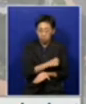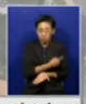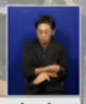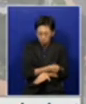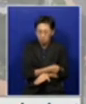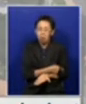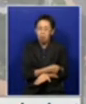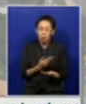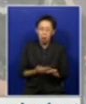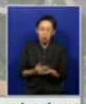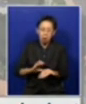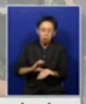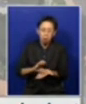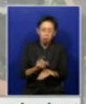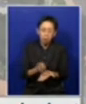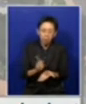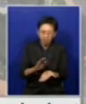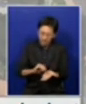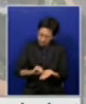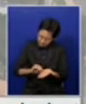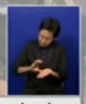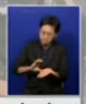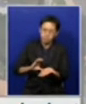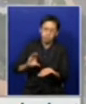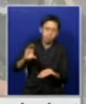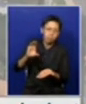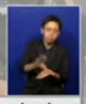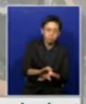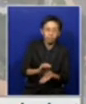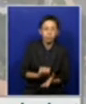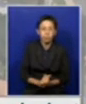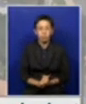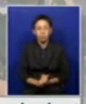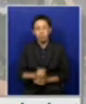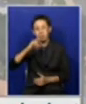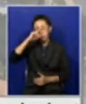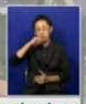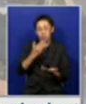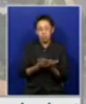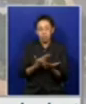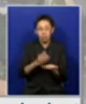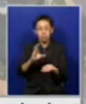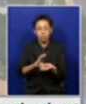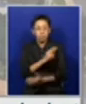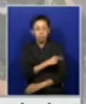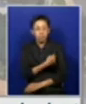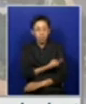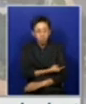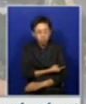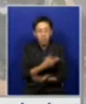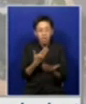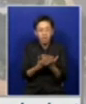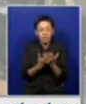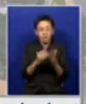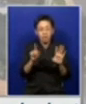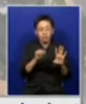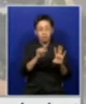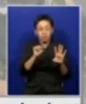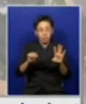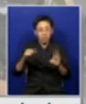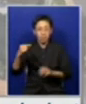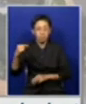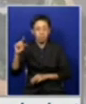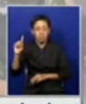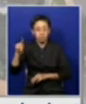ขึ้นประเทศไทยเรามีการใช้งบประมาณด้านสาธารณสุขเนี่ยประมาณ 4% ของ GDP